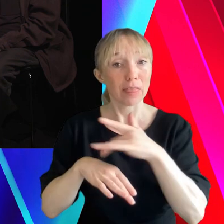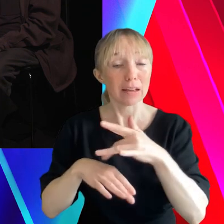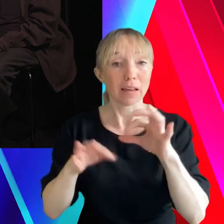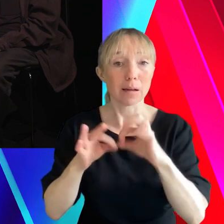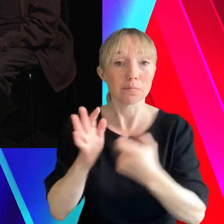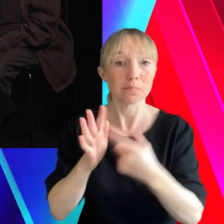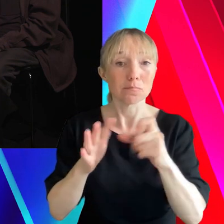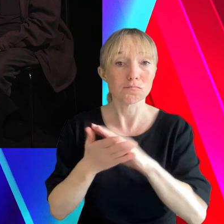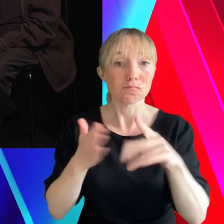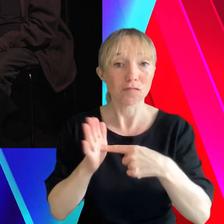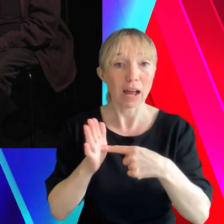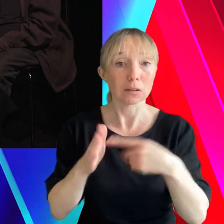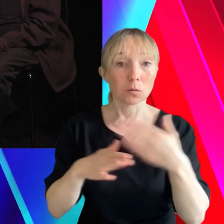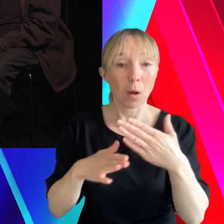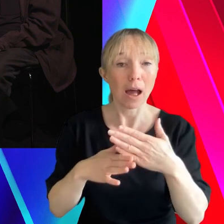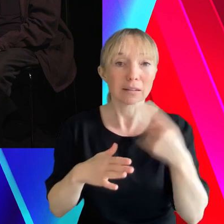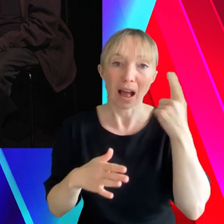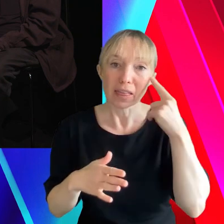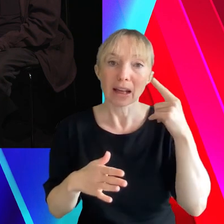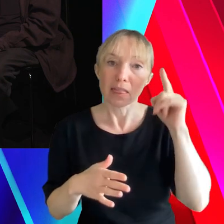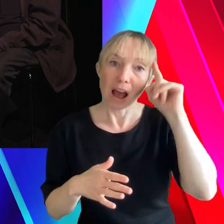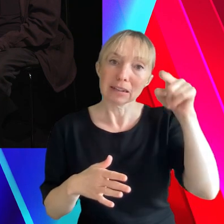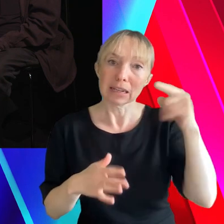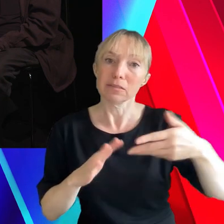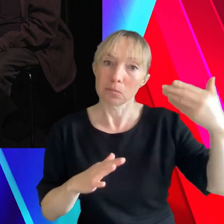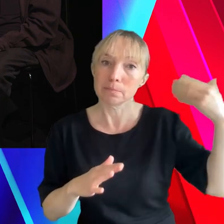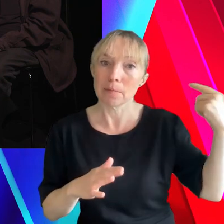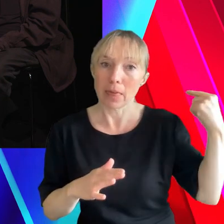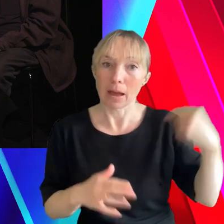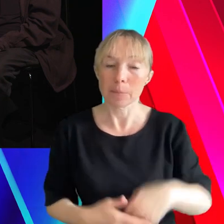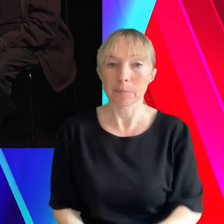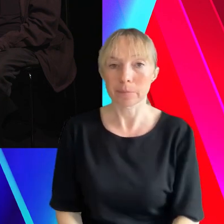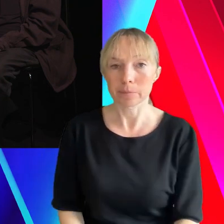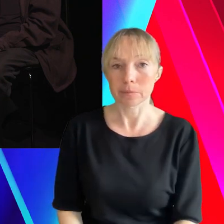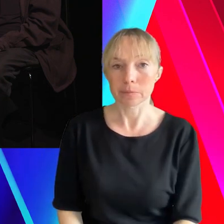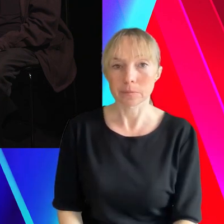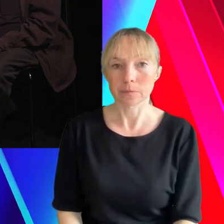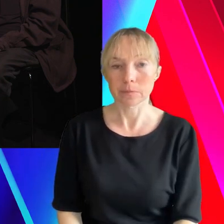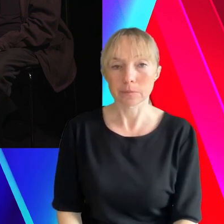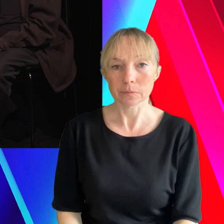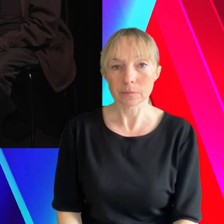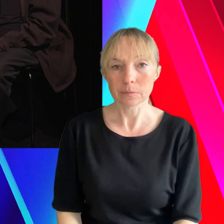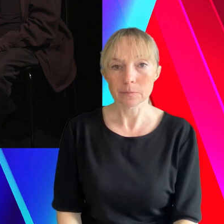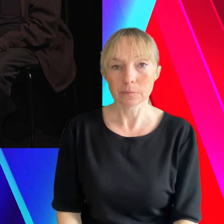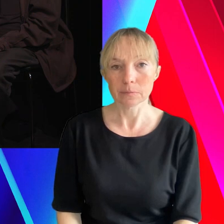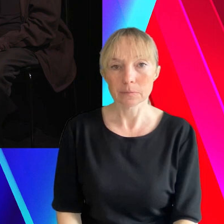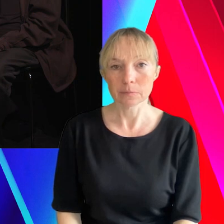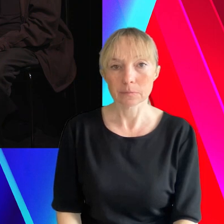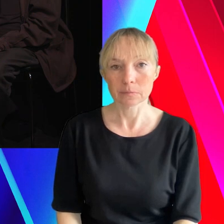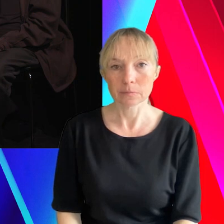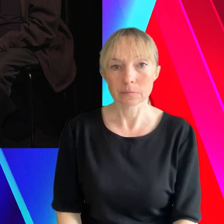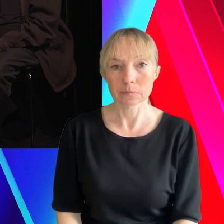the seed must come from then. پشت قهرمان پروری به هر حال یه جوری فرار از مسئولیت‌های فردی و